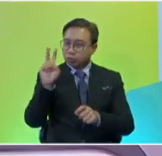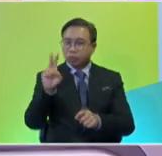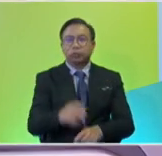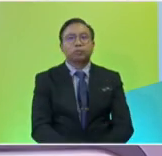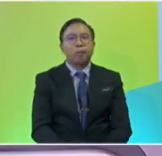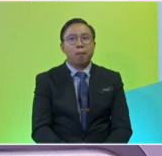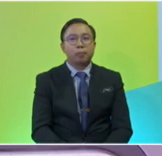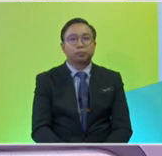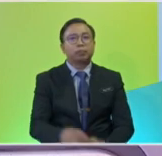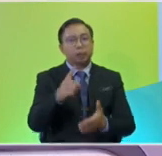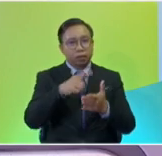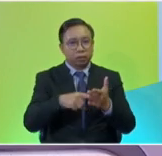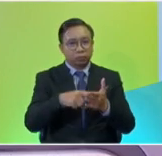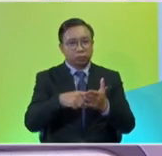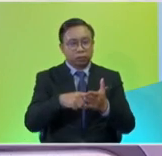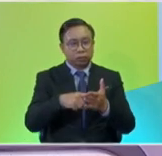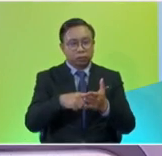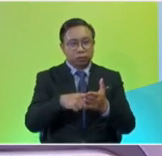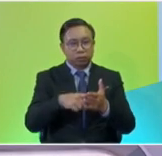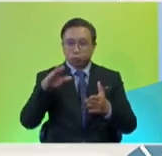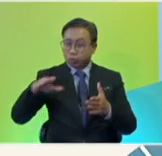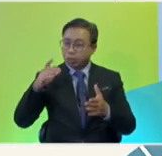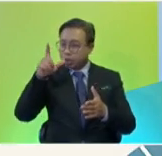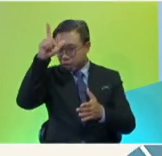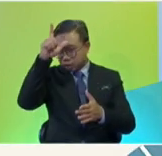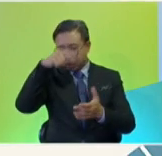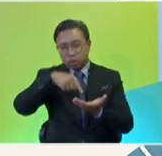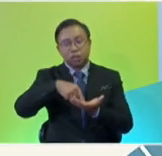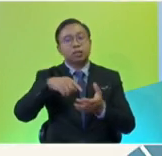Apakah lelaki ini sedang buat